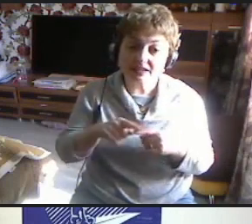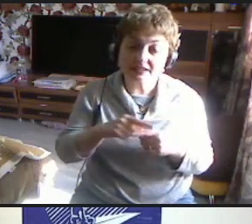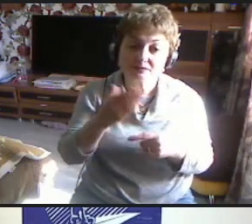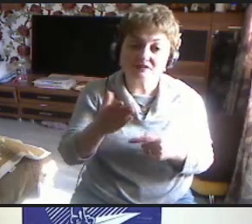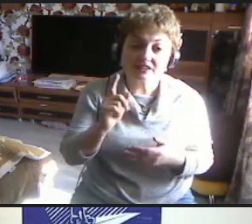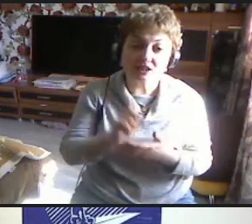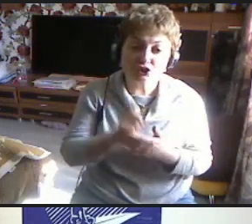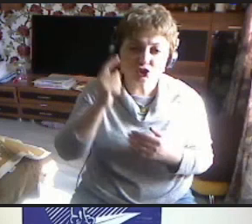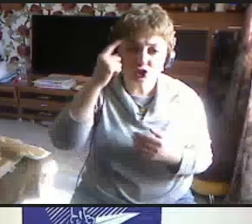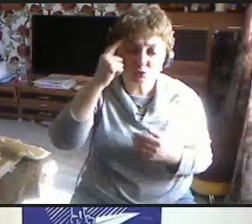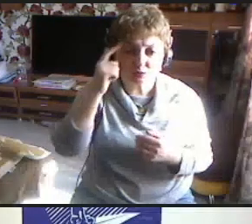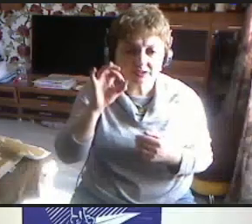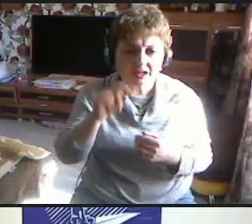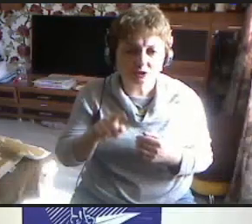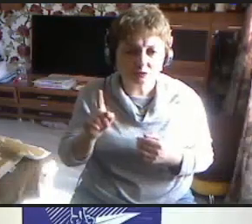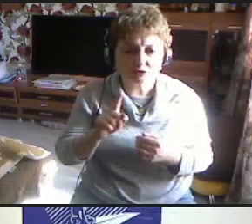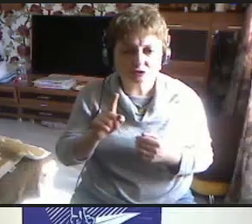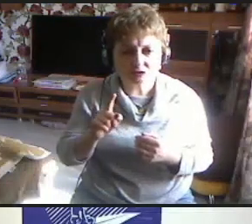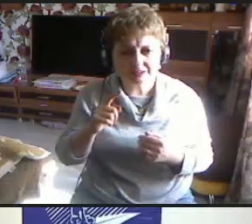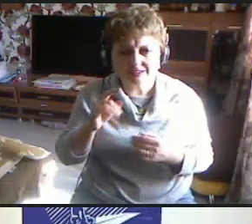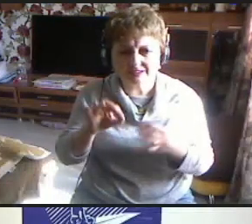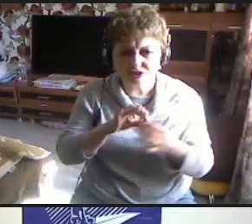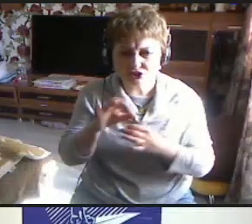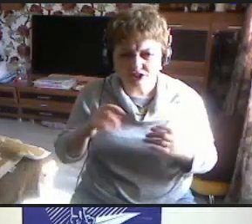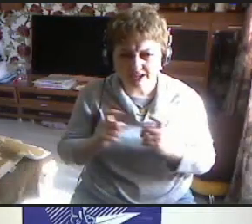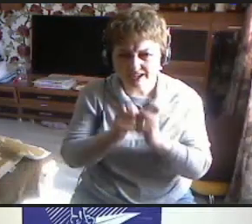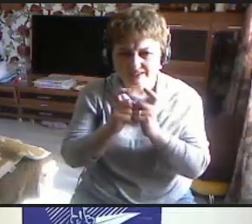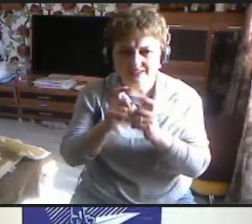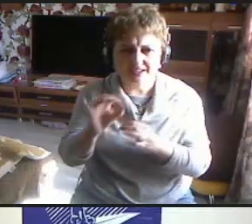что лишние конфликты, лишние